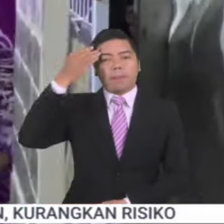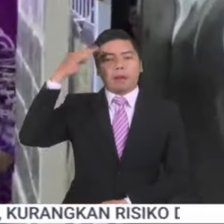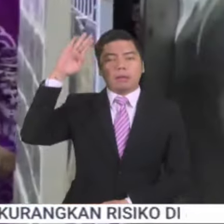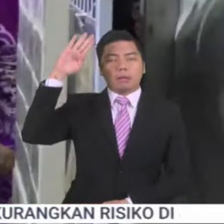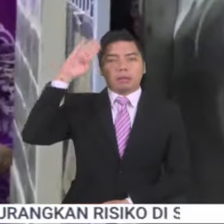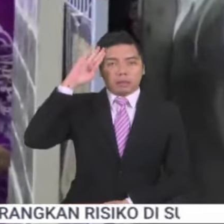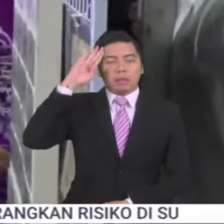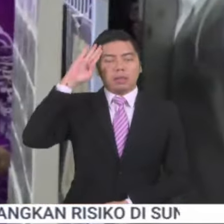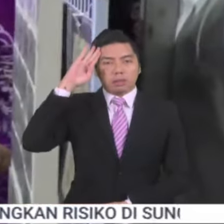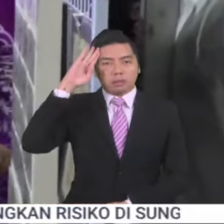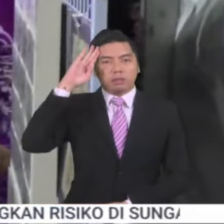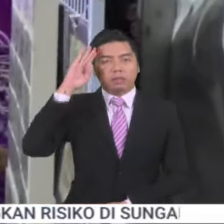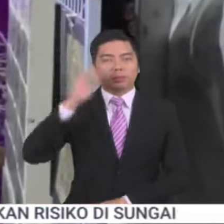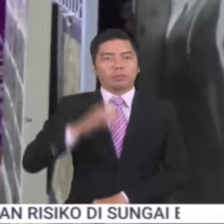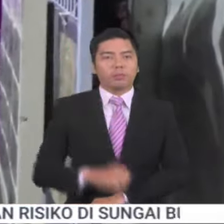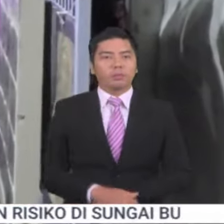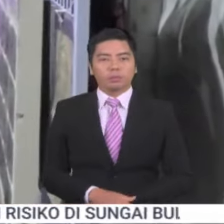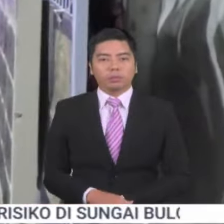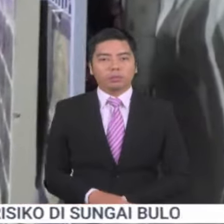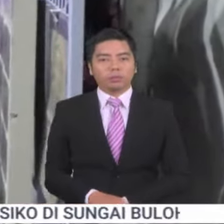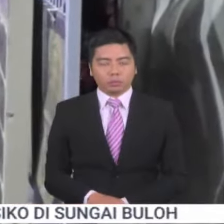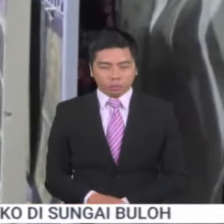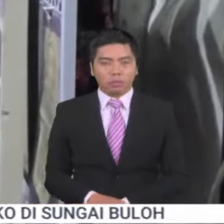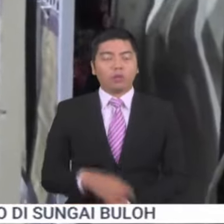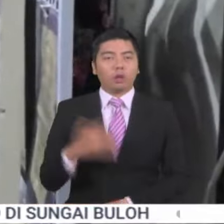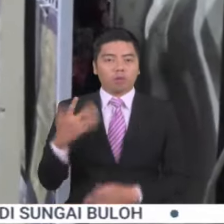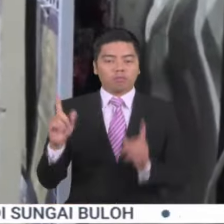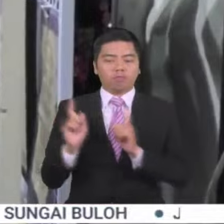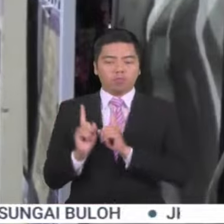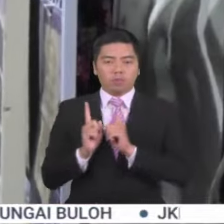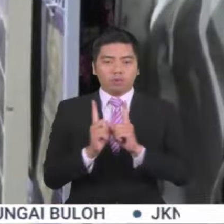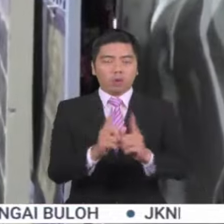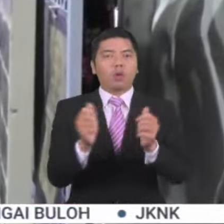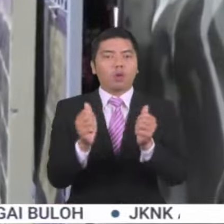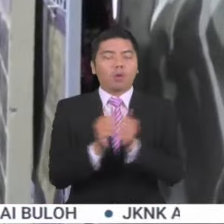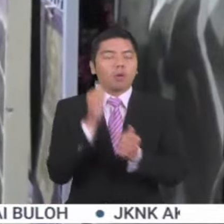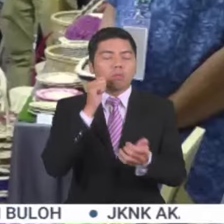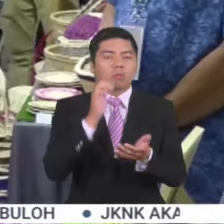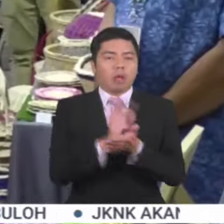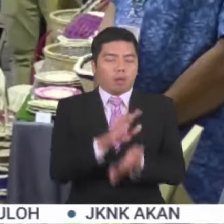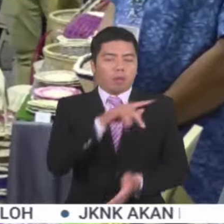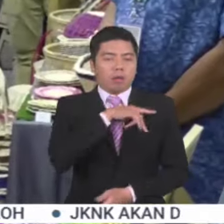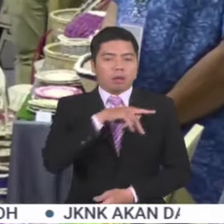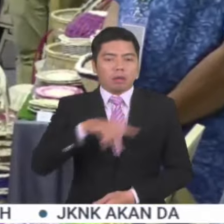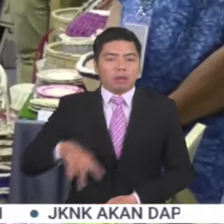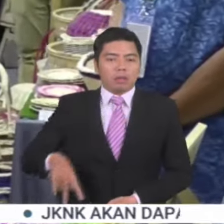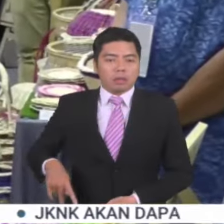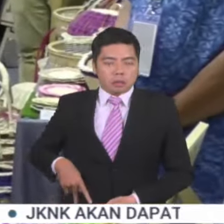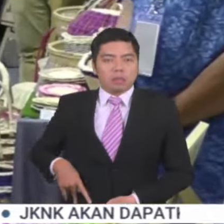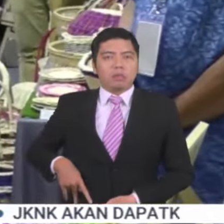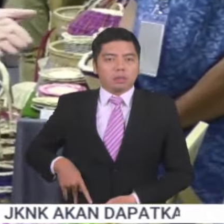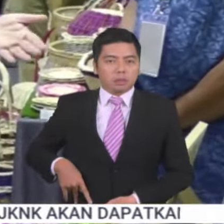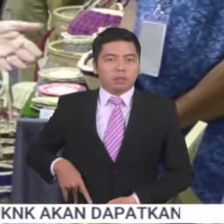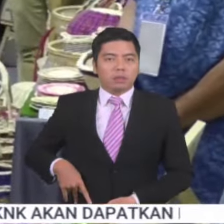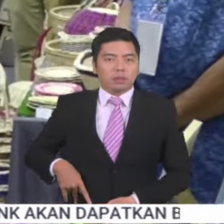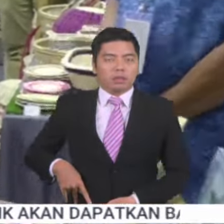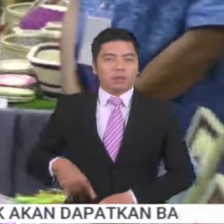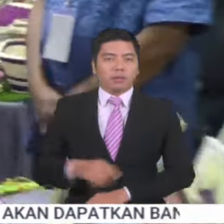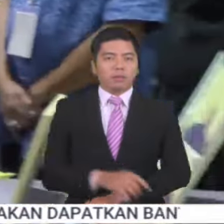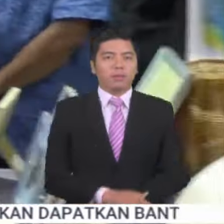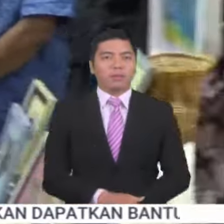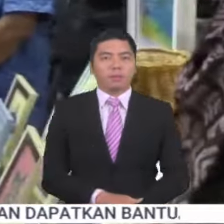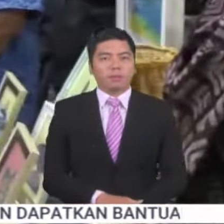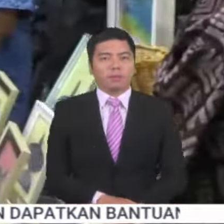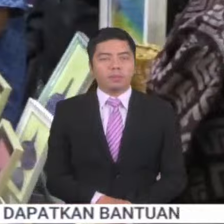Syed Faizuddin Putra Jamalul Lail. Baginda diiringi Raja Puan Muda Perlis Tuanku Dr. Hajah Lailatul Syahrin Akashah